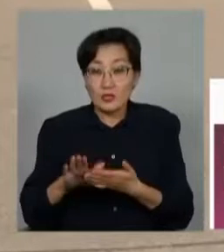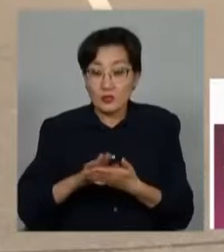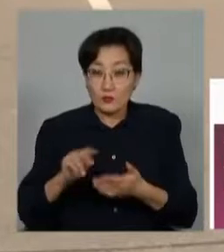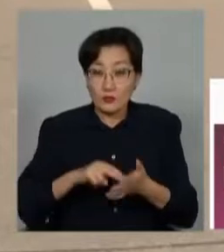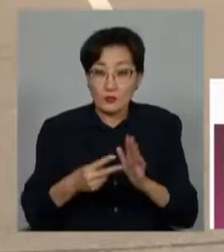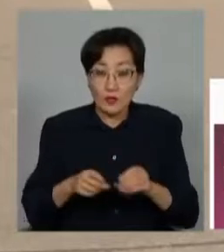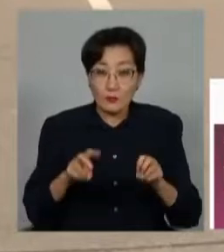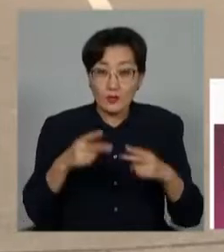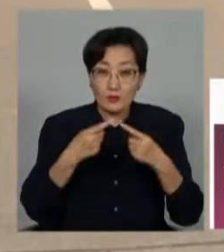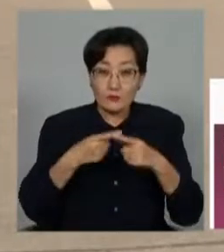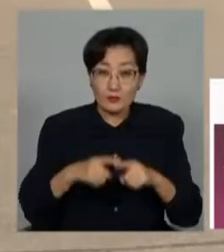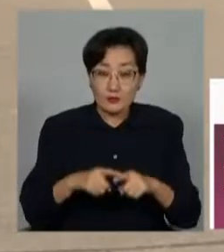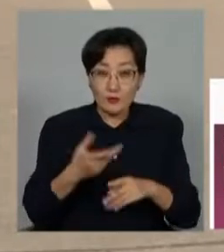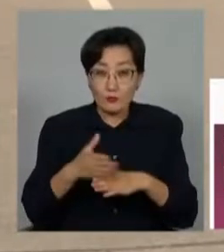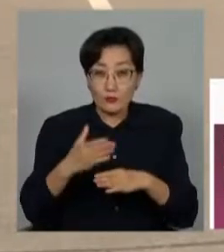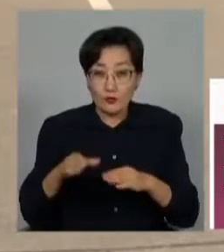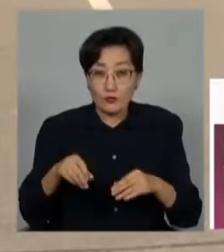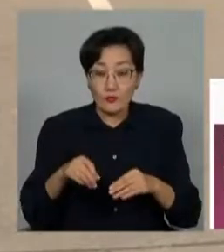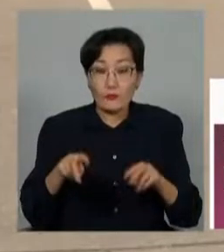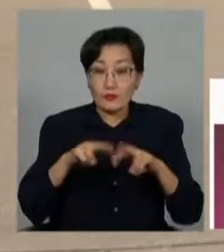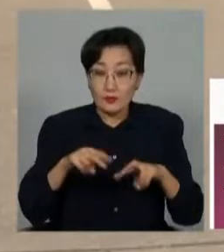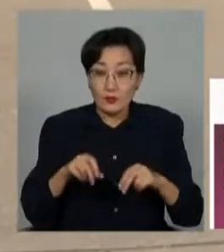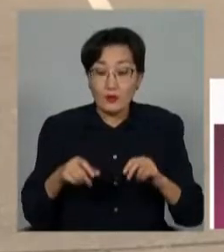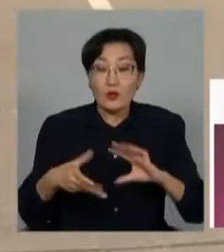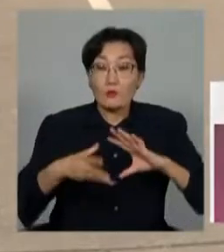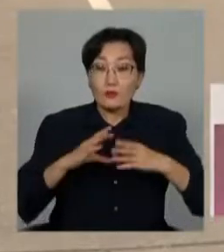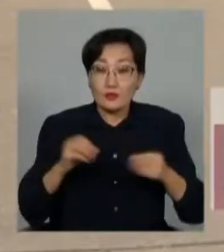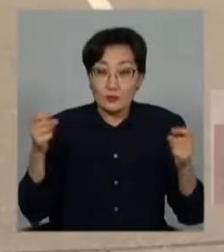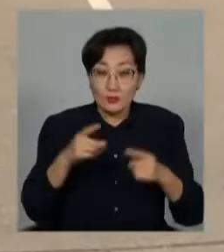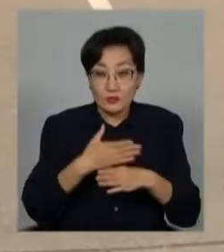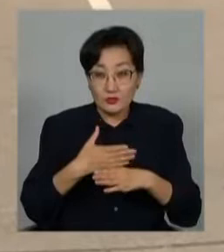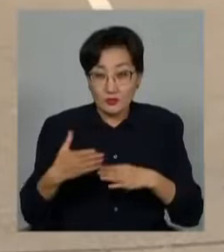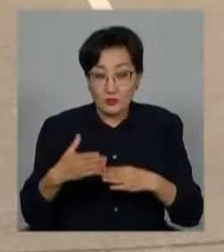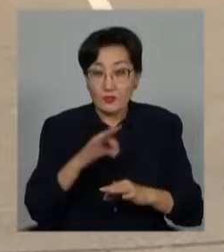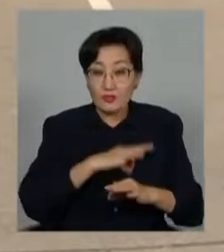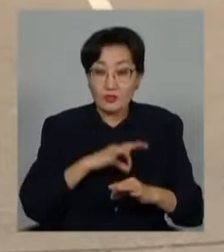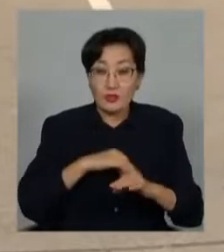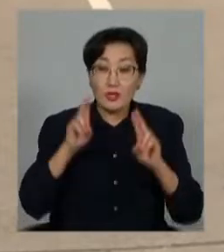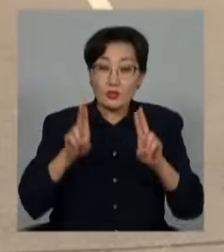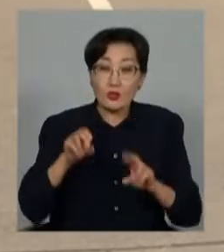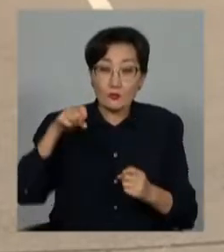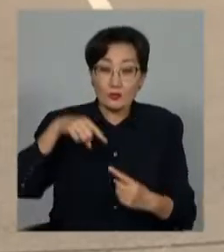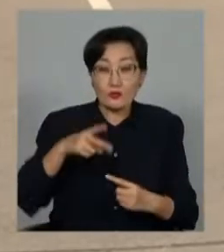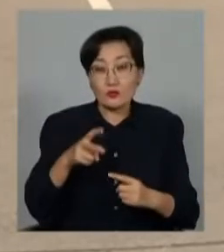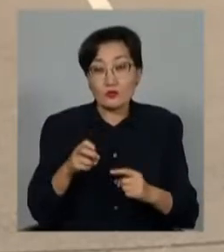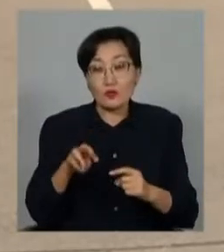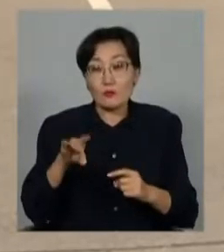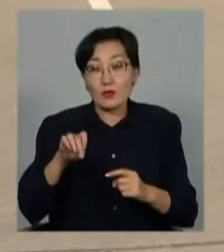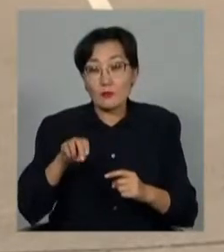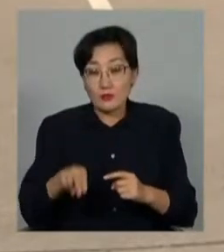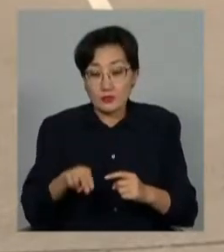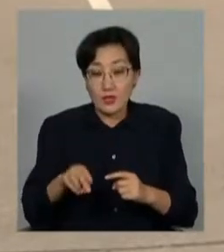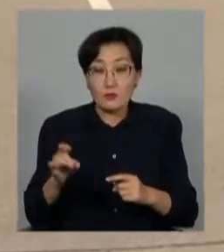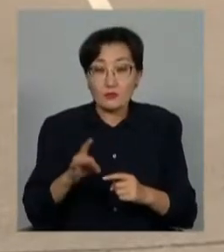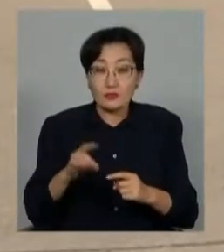мақсатында арнайы көлік құралдарын бөлу қарастырылып жатыр. Сараптама нәтижесі белгілі болғаннан кейін қолданыстағы ережеге сәйкес 200 айлық есептік көрсеткіш